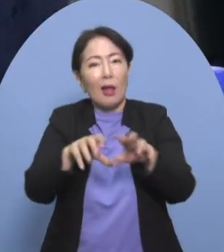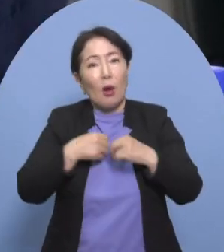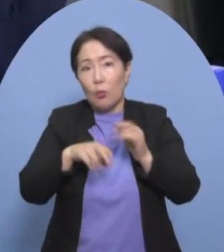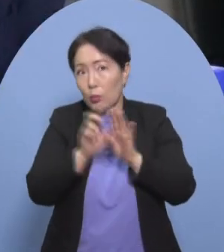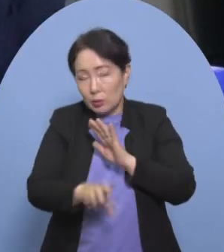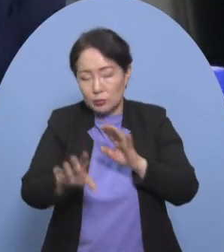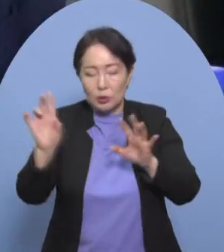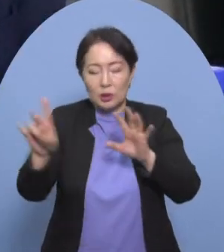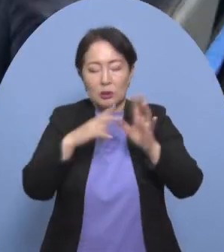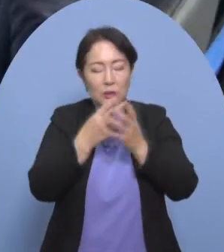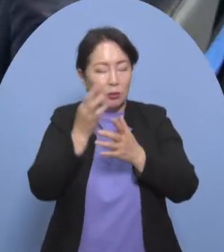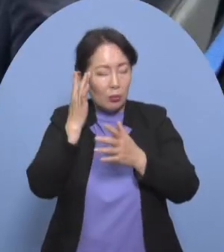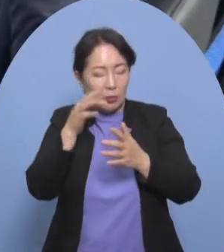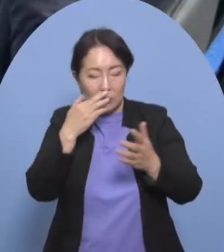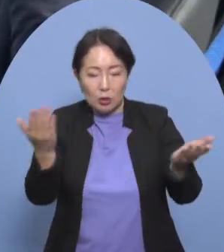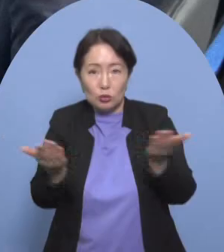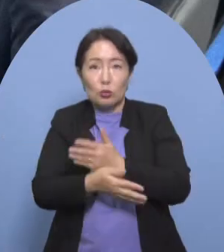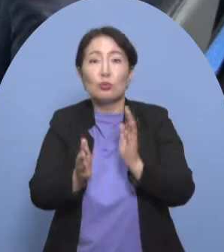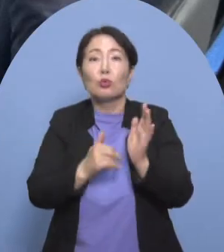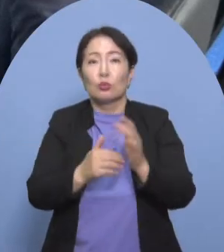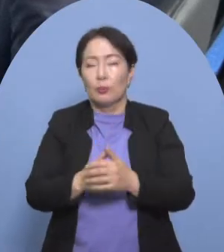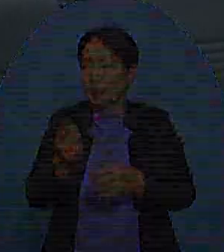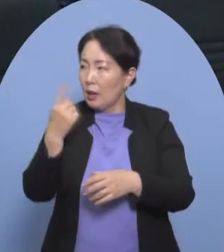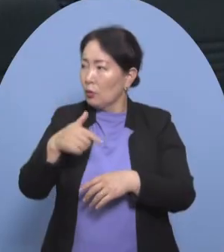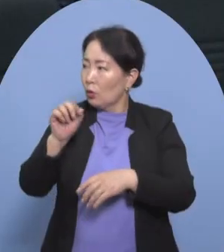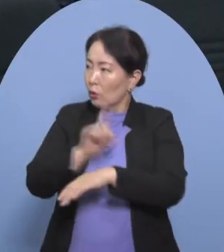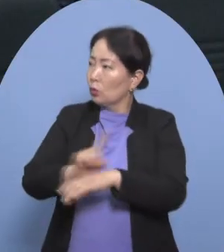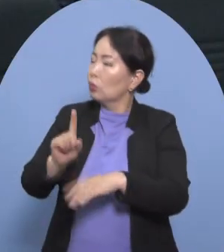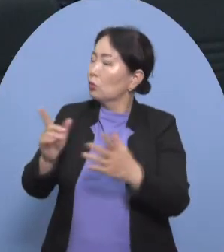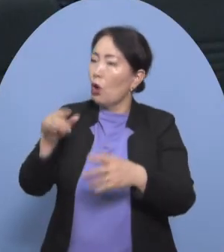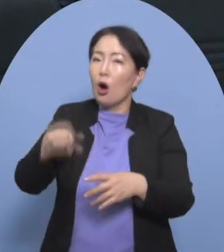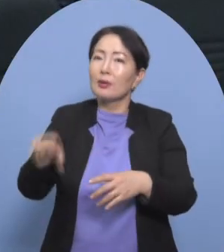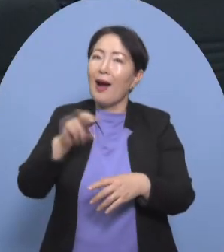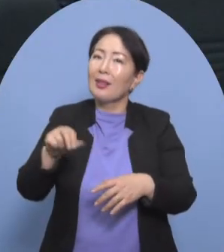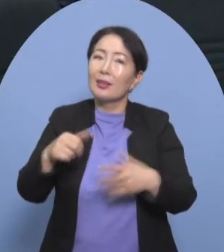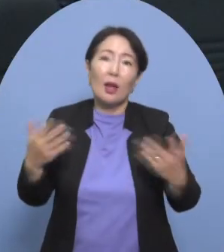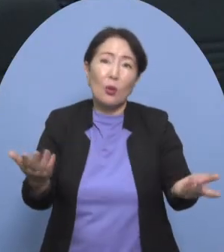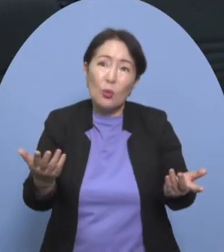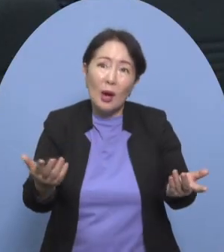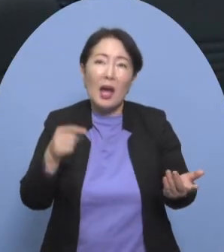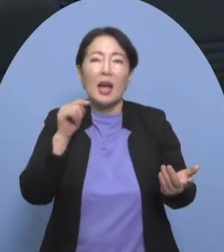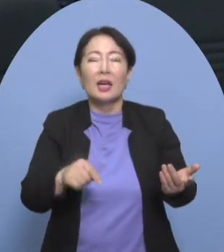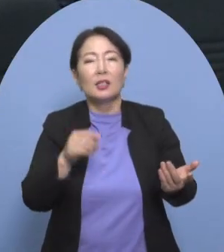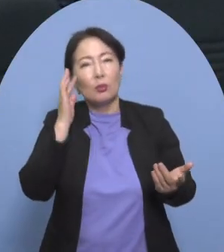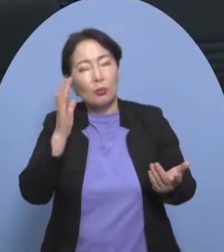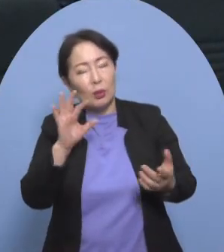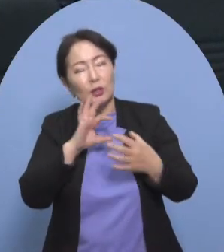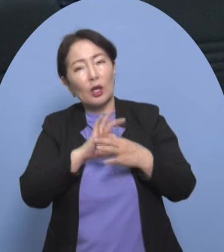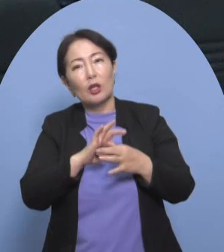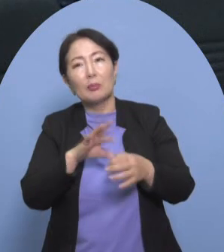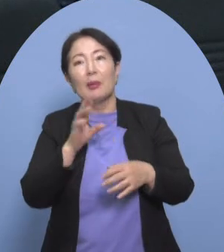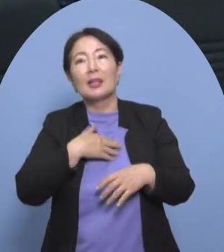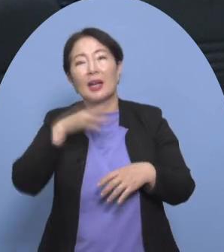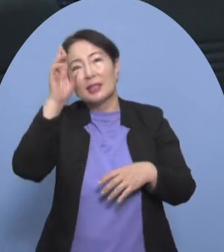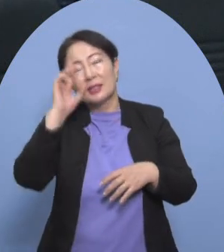системээр авах боломжгүй, нэгдсэн бодлого мэдээлэл солилцоо тотомгүй байна. За хамгийн гол үр дүн бол ер нь өнөөдөр ямар алдаа оноо байна. За үүнийг одоо